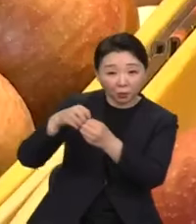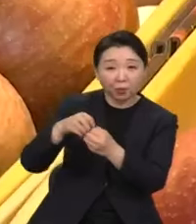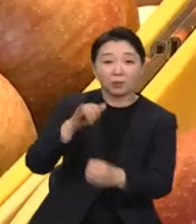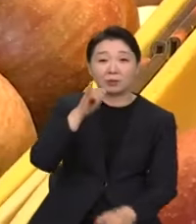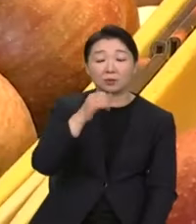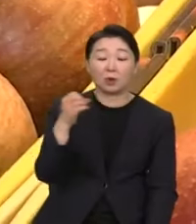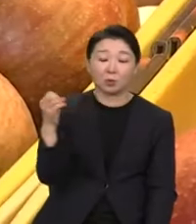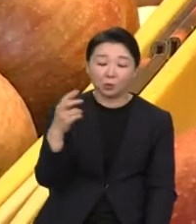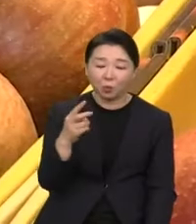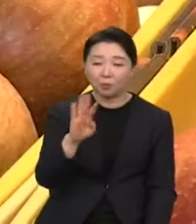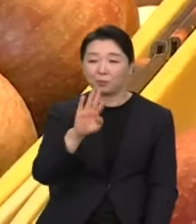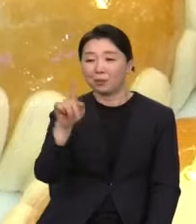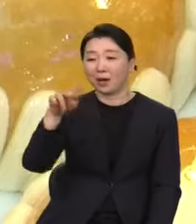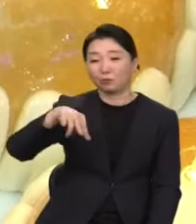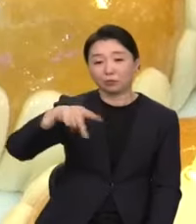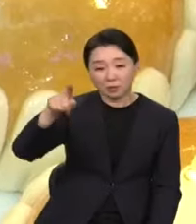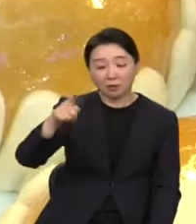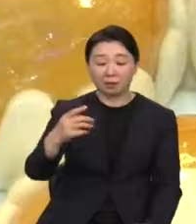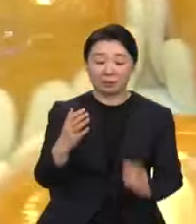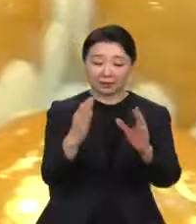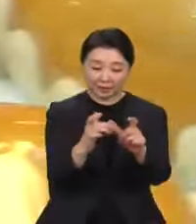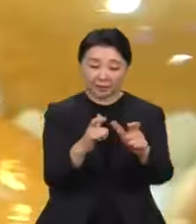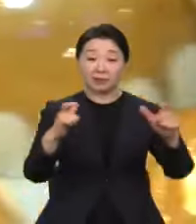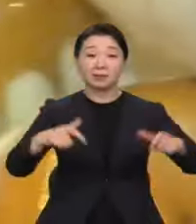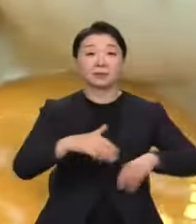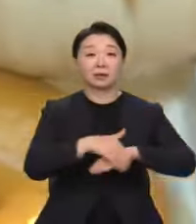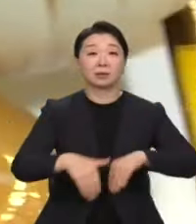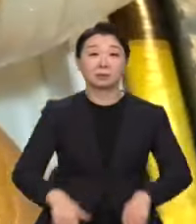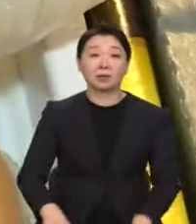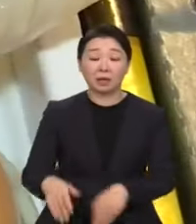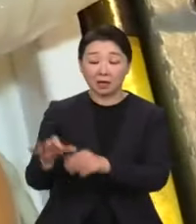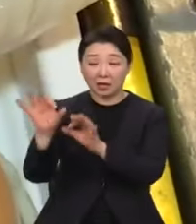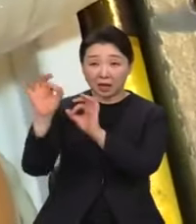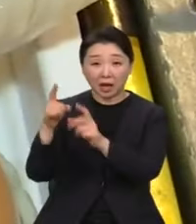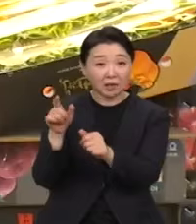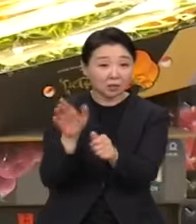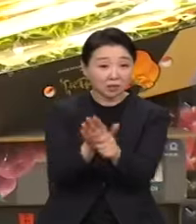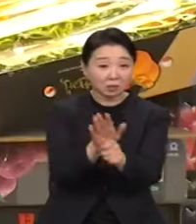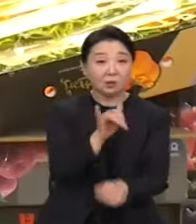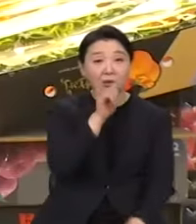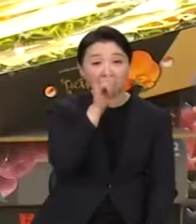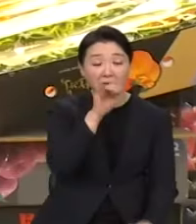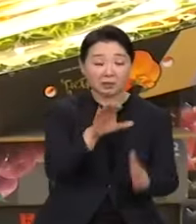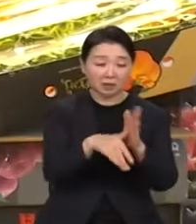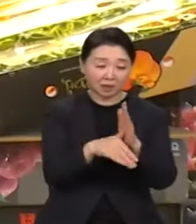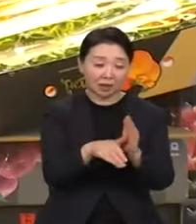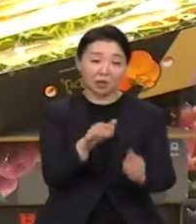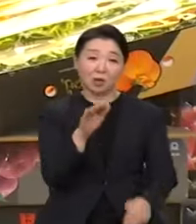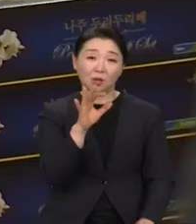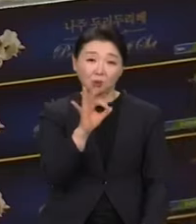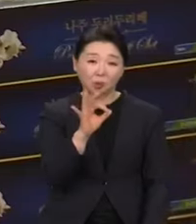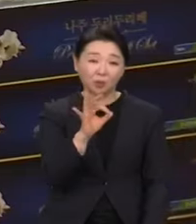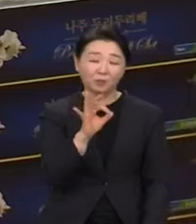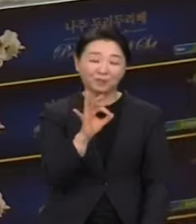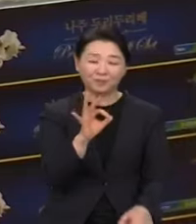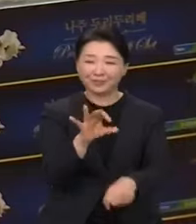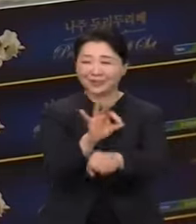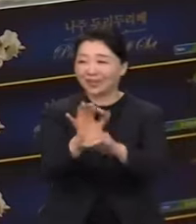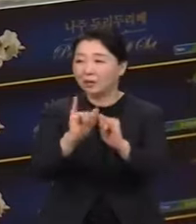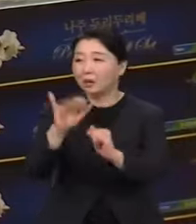더 늘리기로 했습니다. 정부는 할인 지원이 시작된 후 과일 소매가가 내렸다고